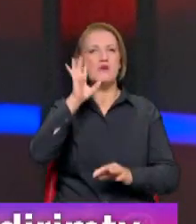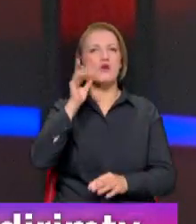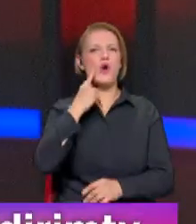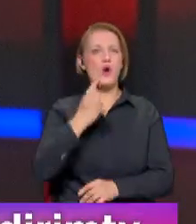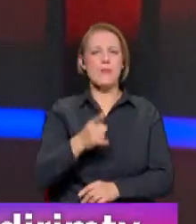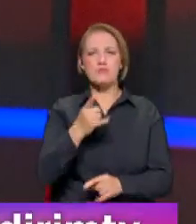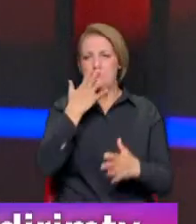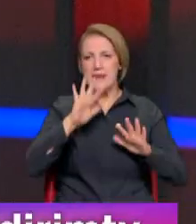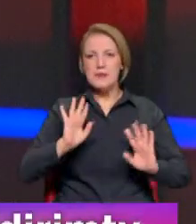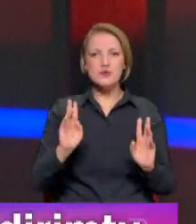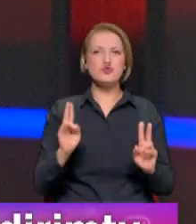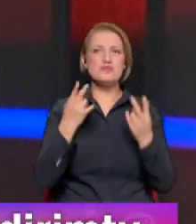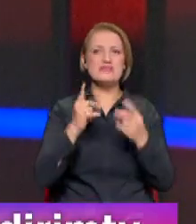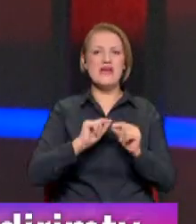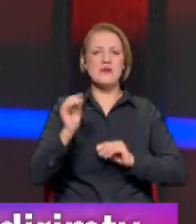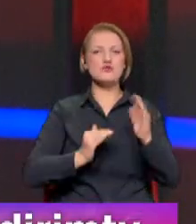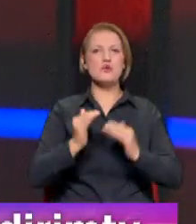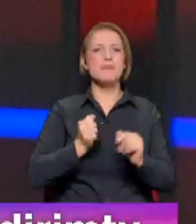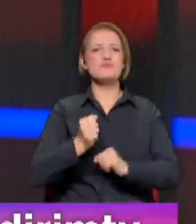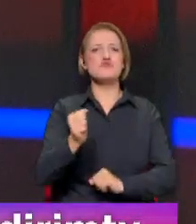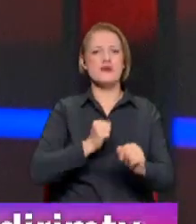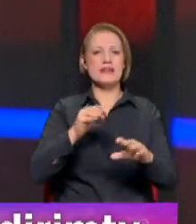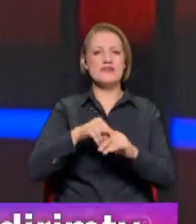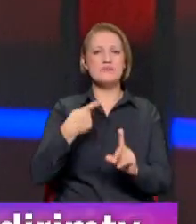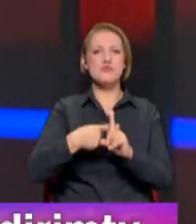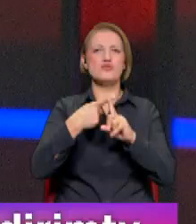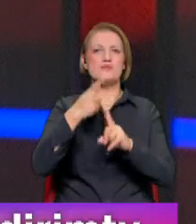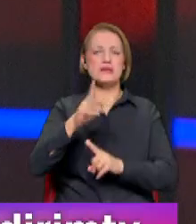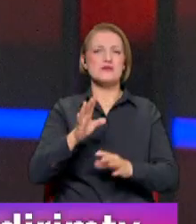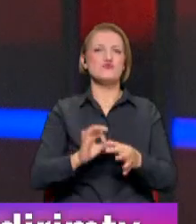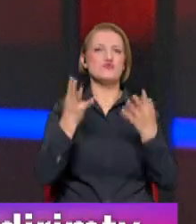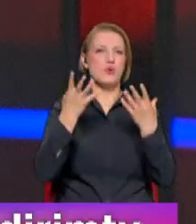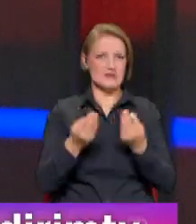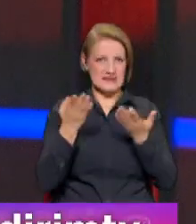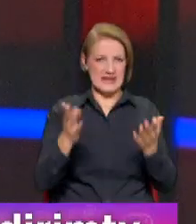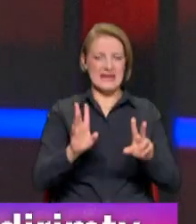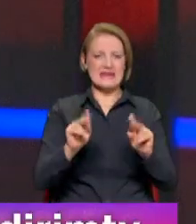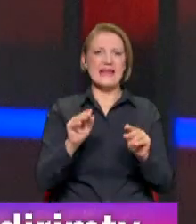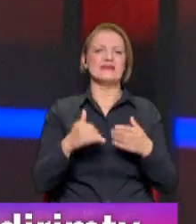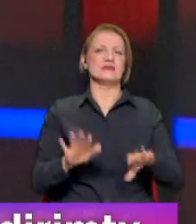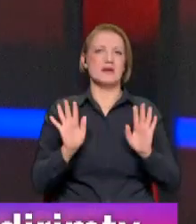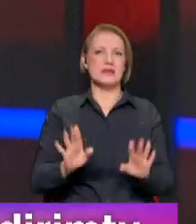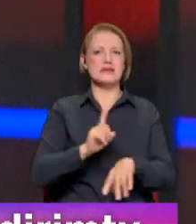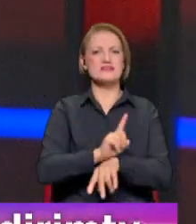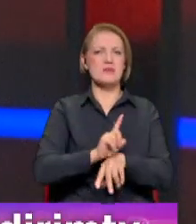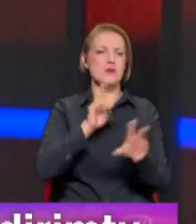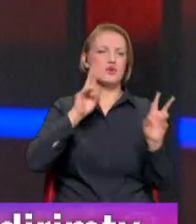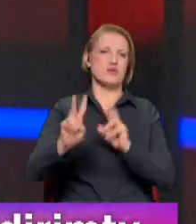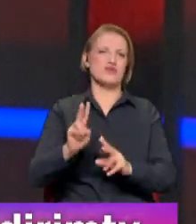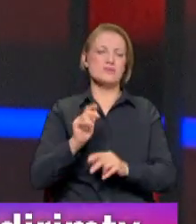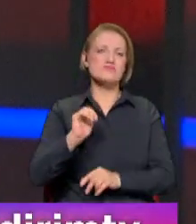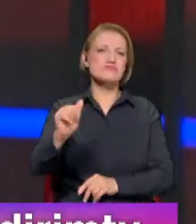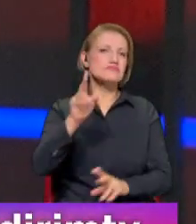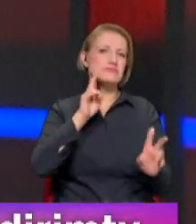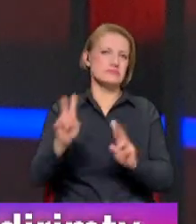hiç beklenmedik ama enflasyonla mücadele için olumlu bir adım olsa da yeterli değil. Zaman gösterecek her şey.